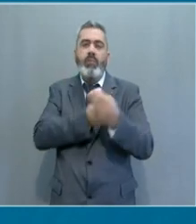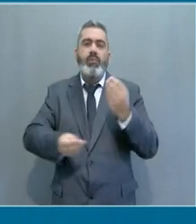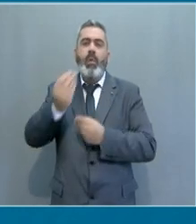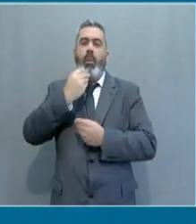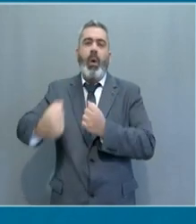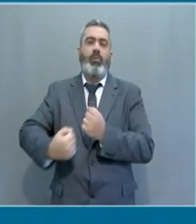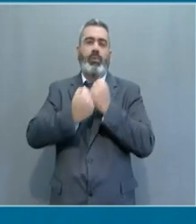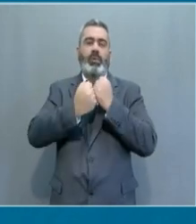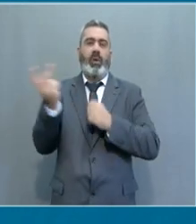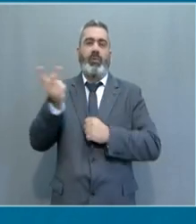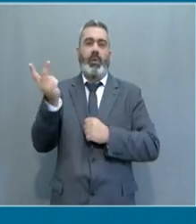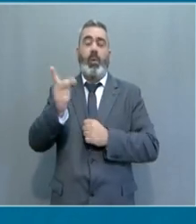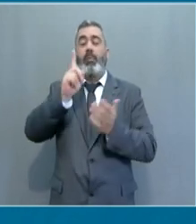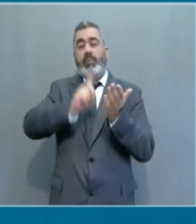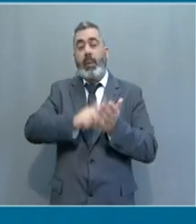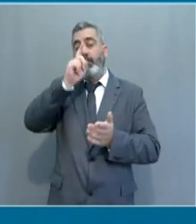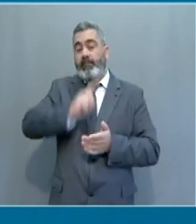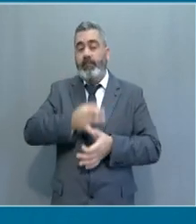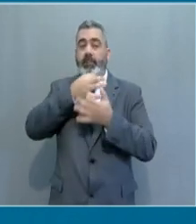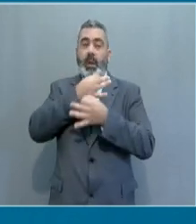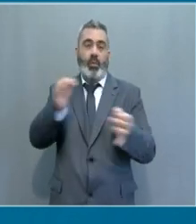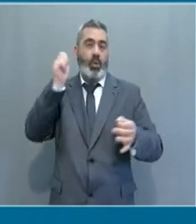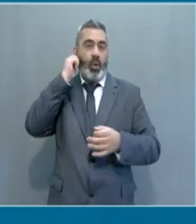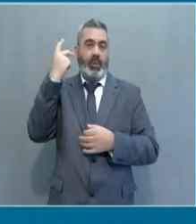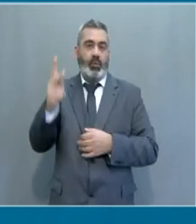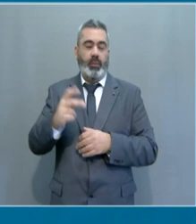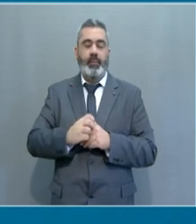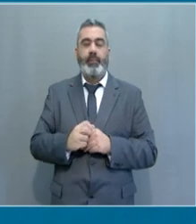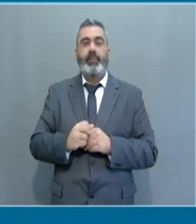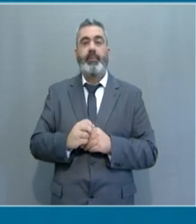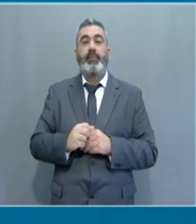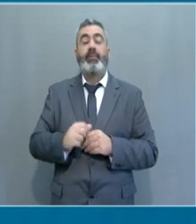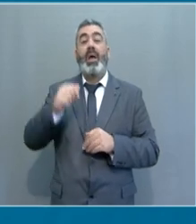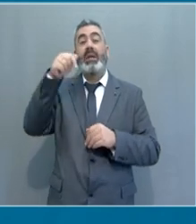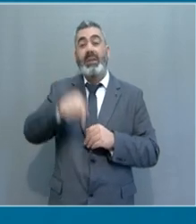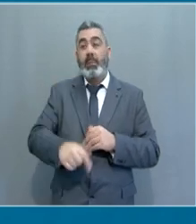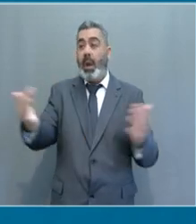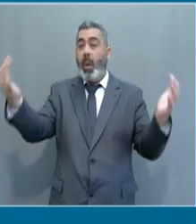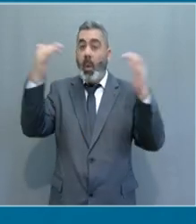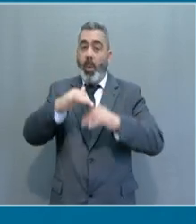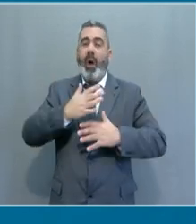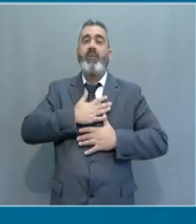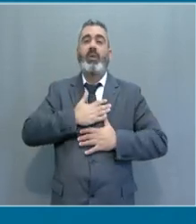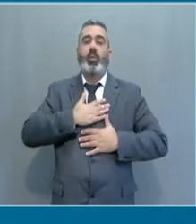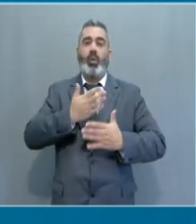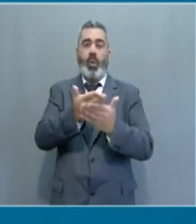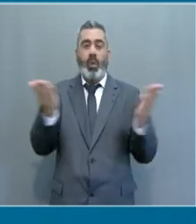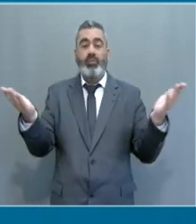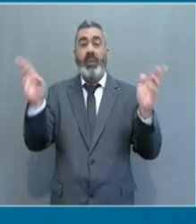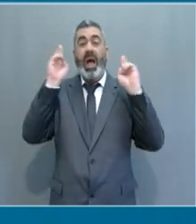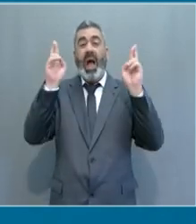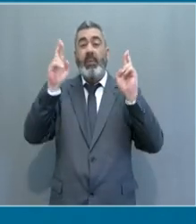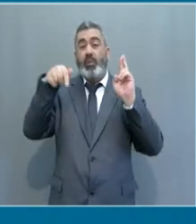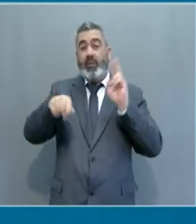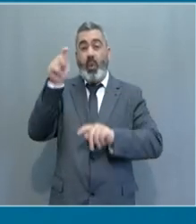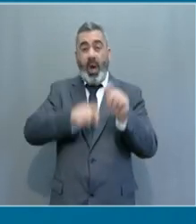υποστήριξη είναι σκόπιμο να αναφερθούν. Να ευχαριστήσω και πάλι για την παρουσία σας και ελπίζω να είναι το πρώτο